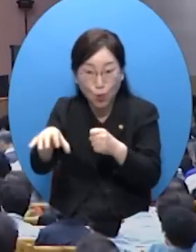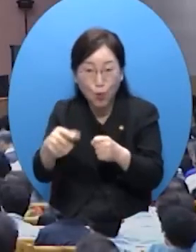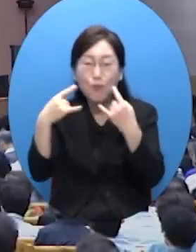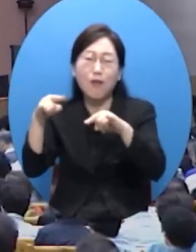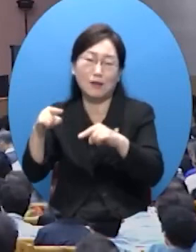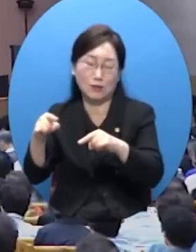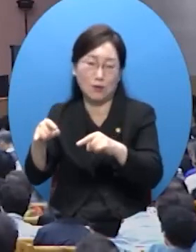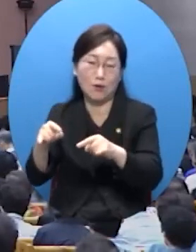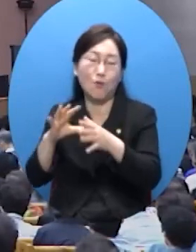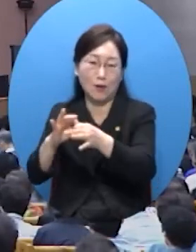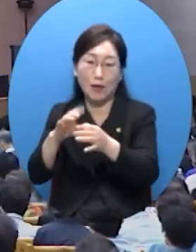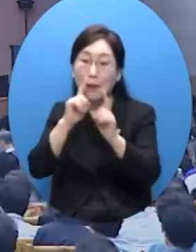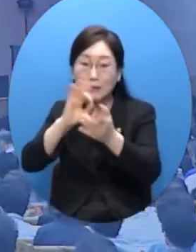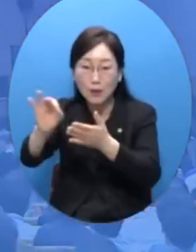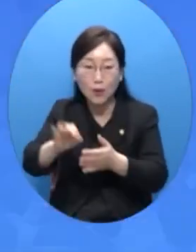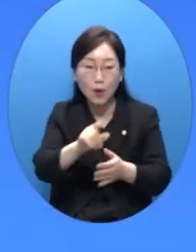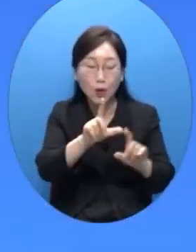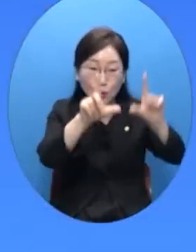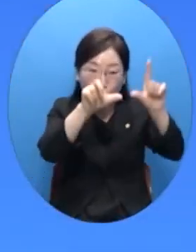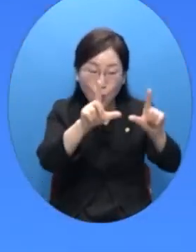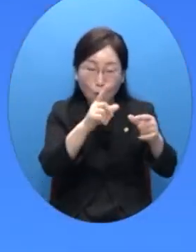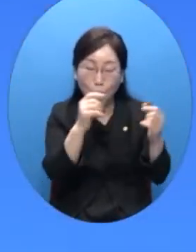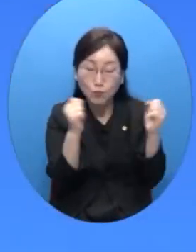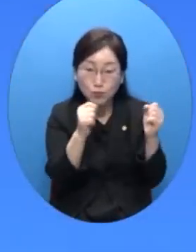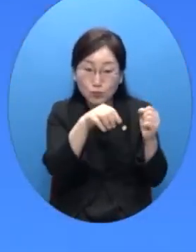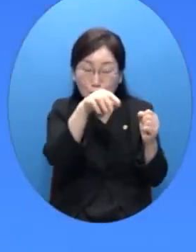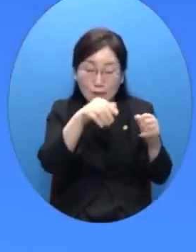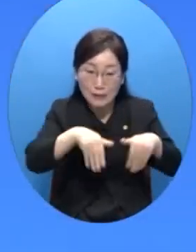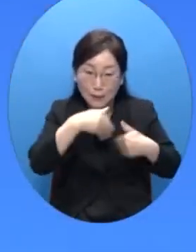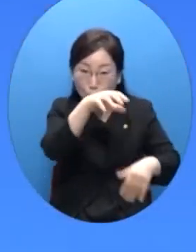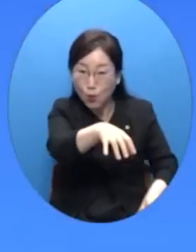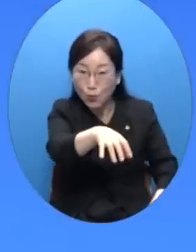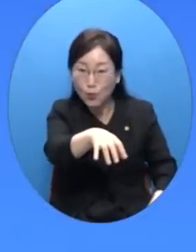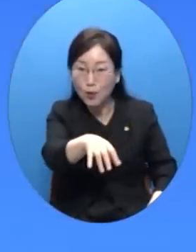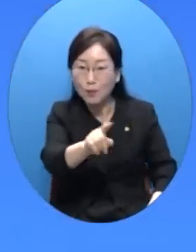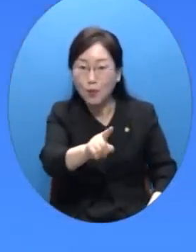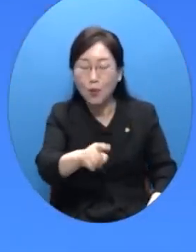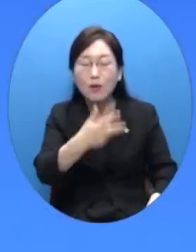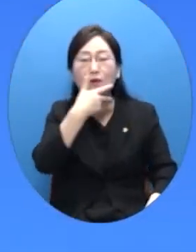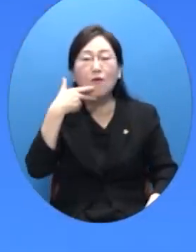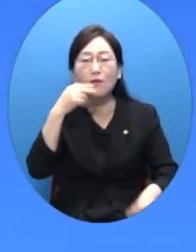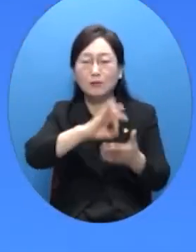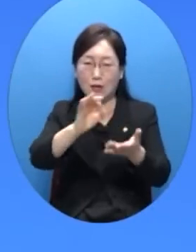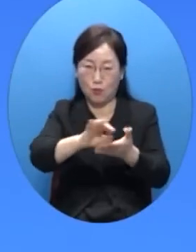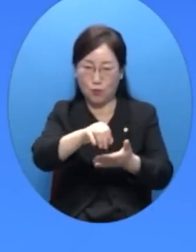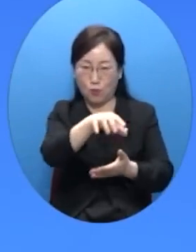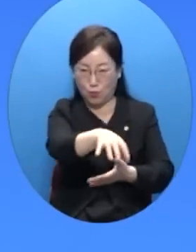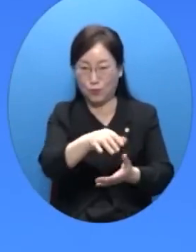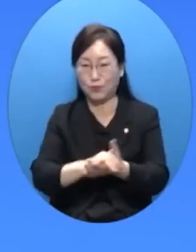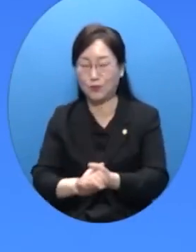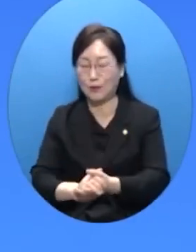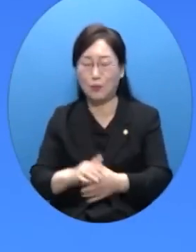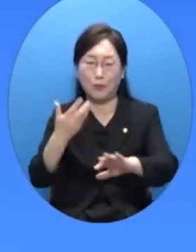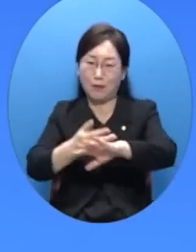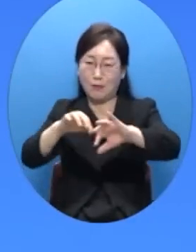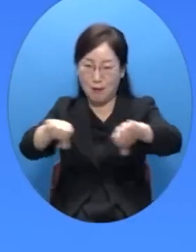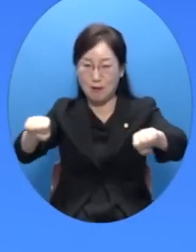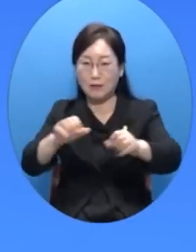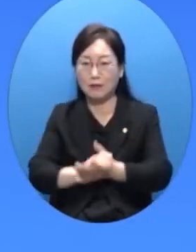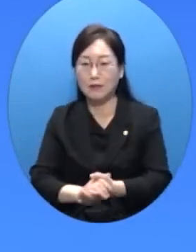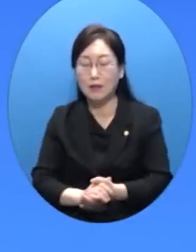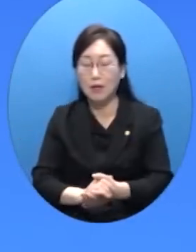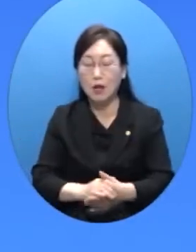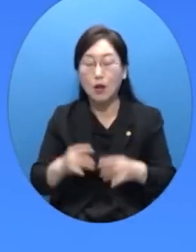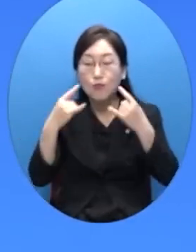이 동부권은 영국 영향권이기 때문에 영어를 주로 서들이 씁니다. 그래서 불어